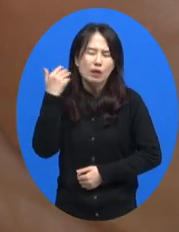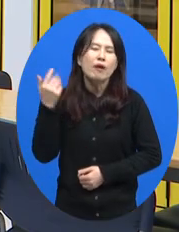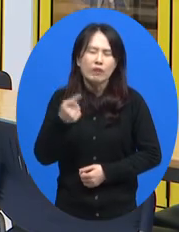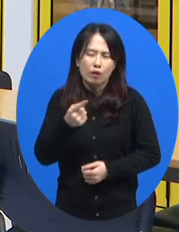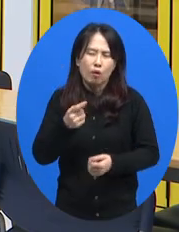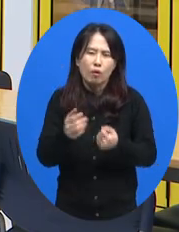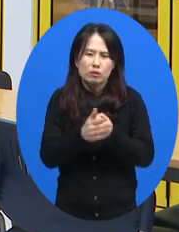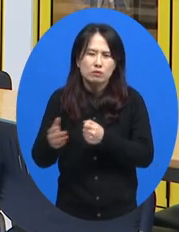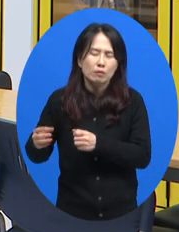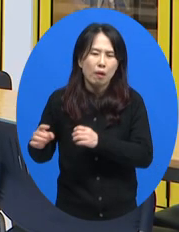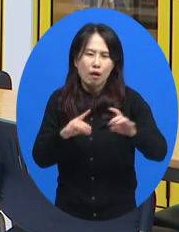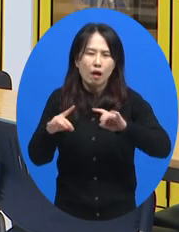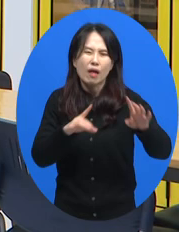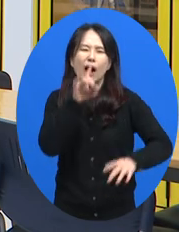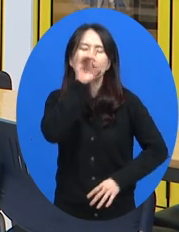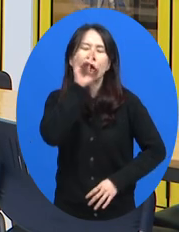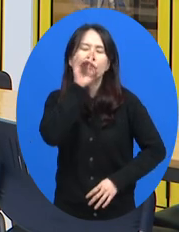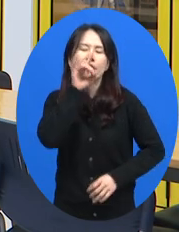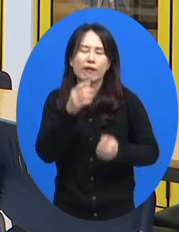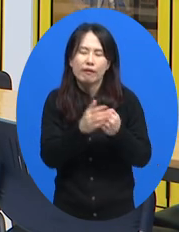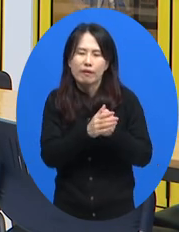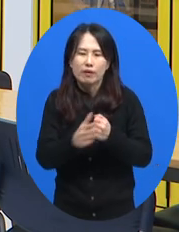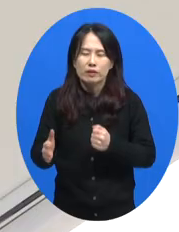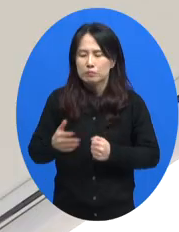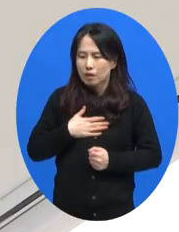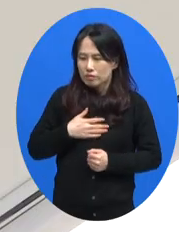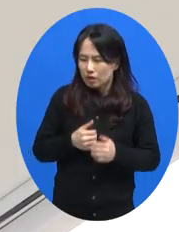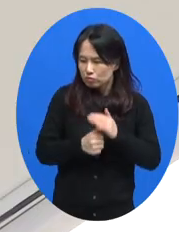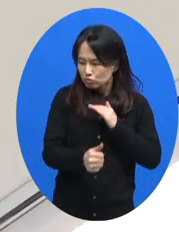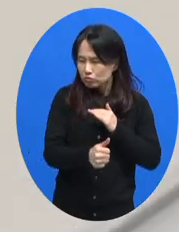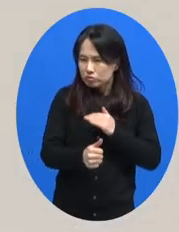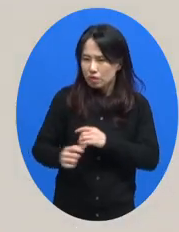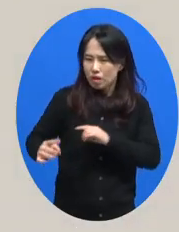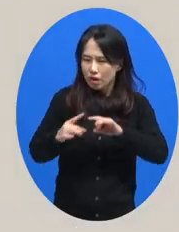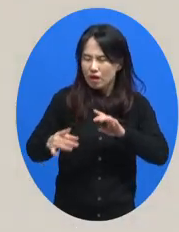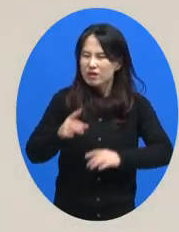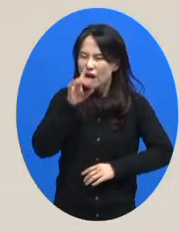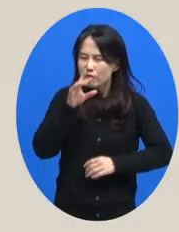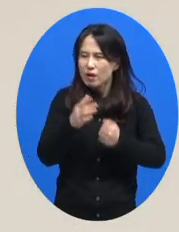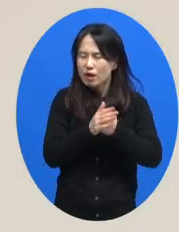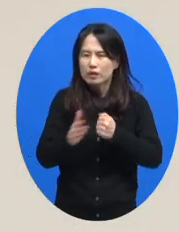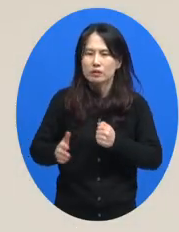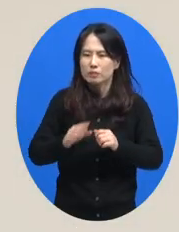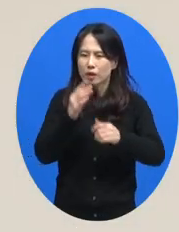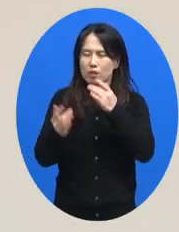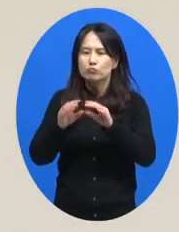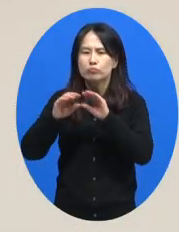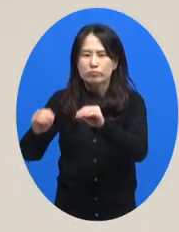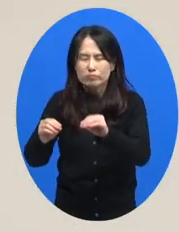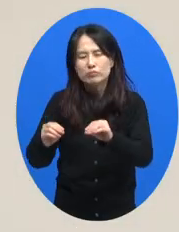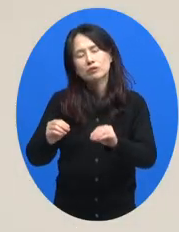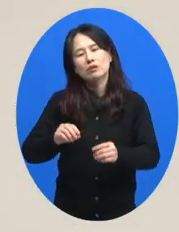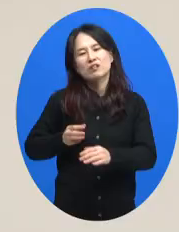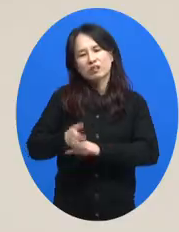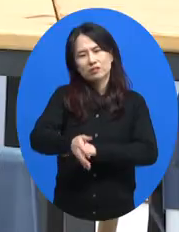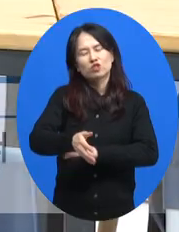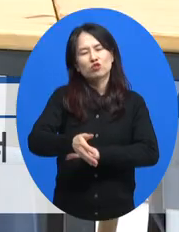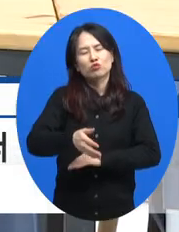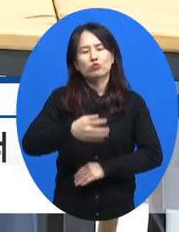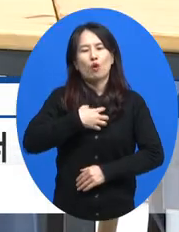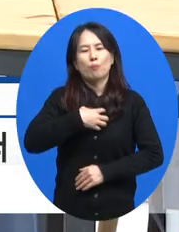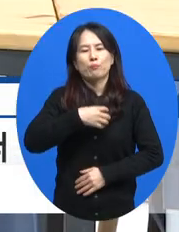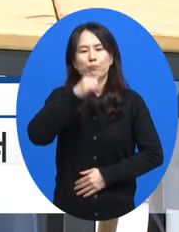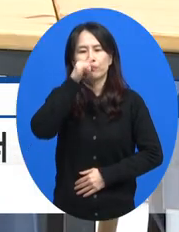것. 이렇게 되면 점포주가 화재 알림을 받지 못하거나 연락이 되지 않아 자칫 골든타임을 놓치게 될 수 있습니다.